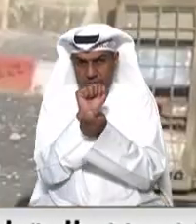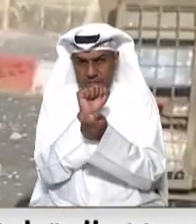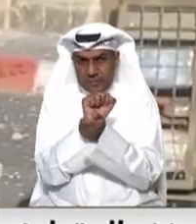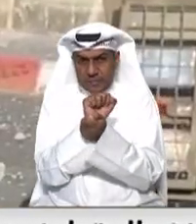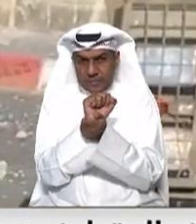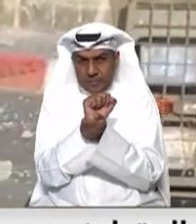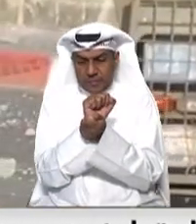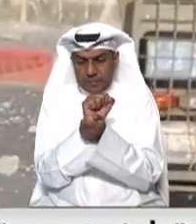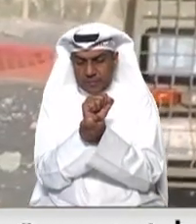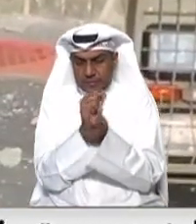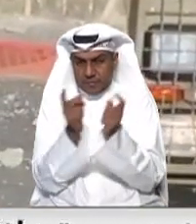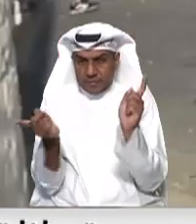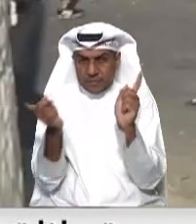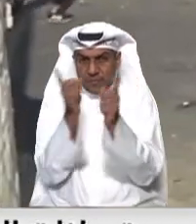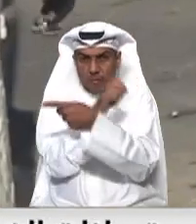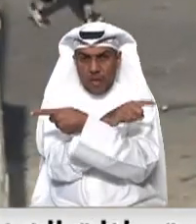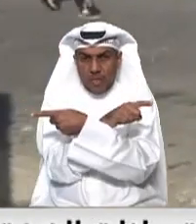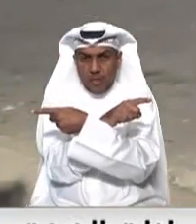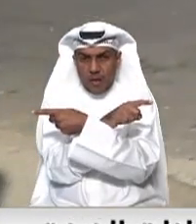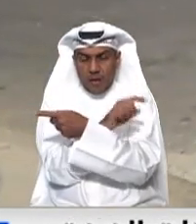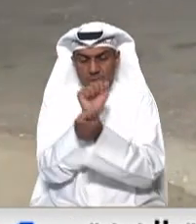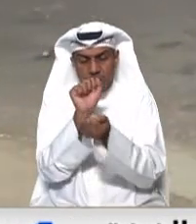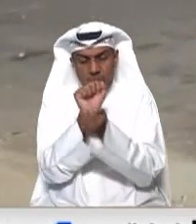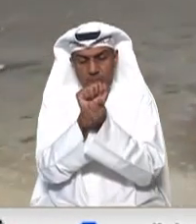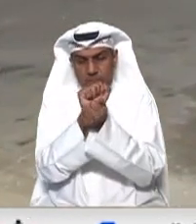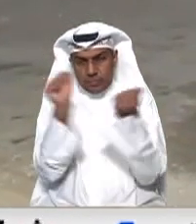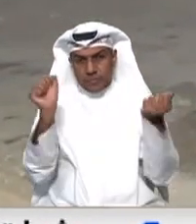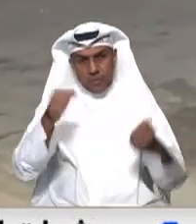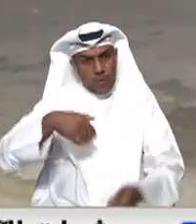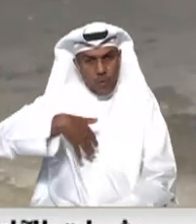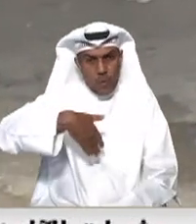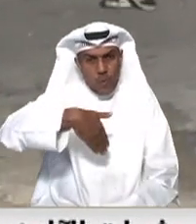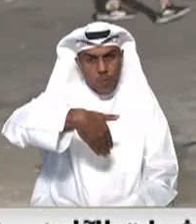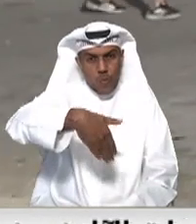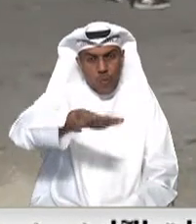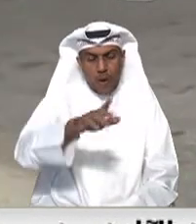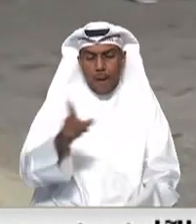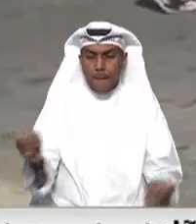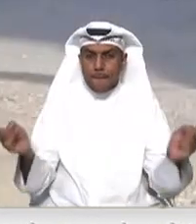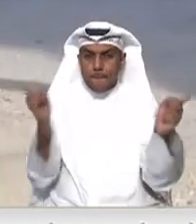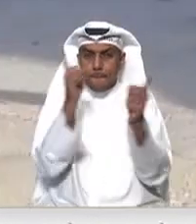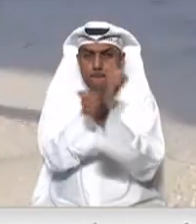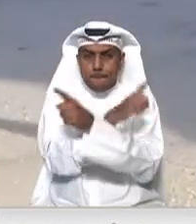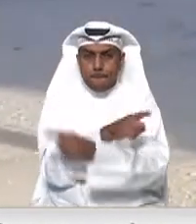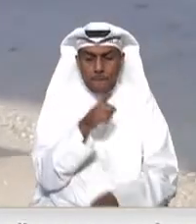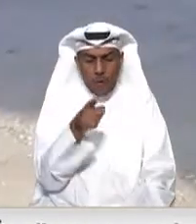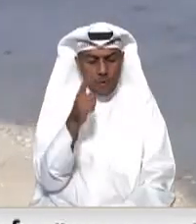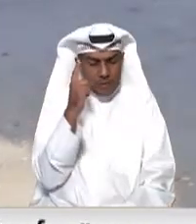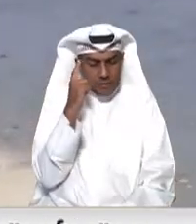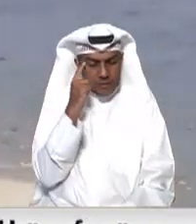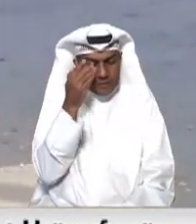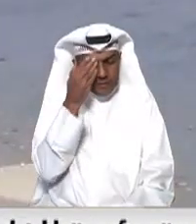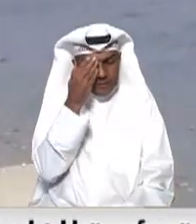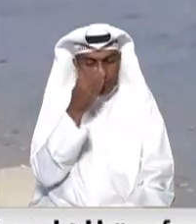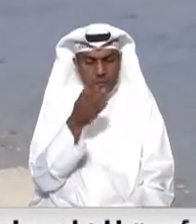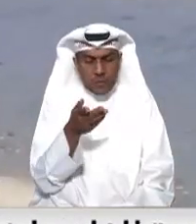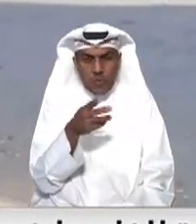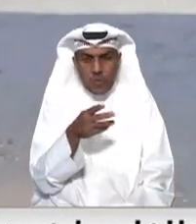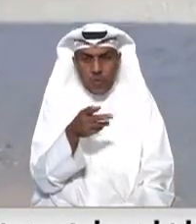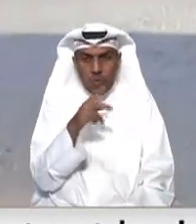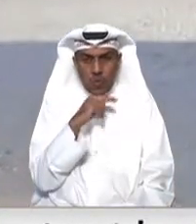ساعات معدودة، لكن الاحتلال الإسرائيلي وجراء تلاعبه بشروط هذه الصفقة